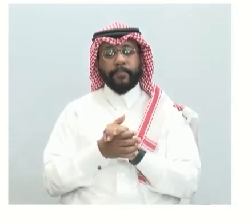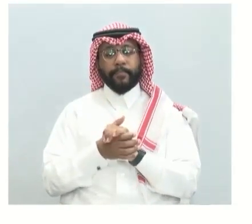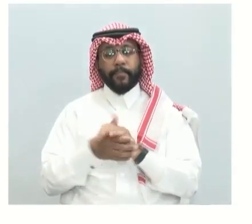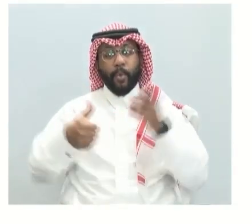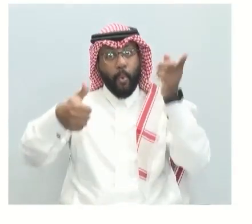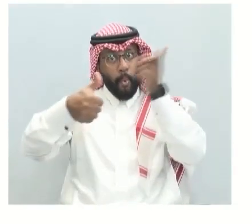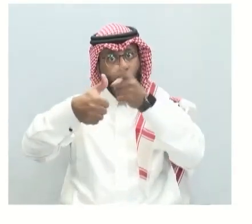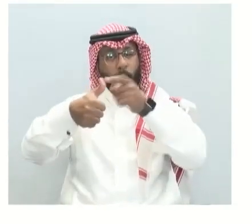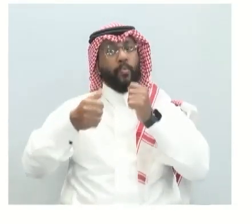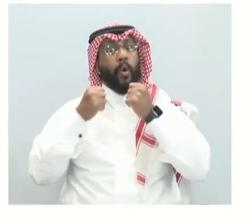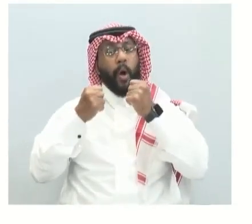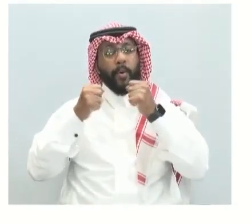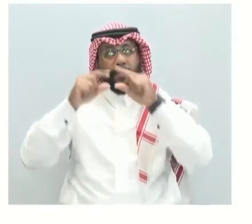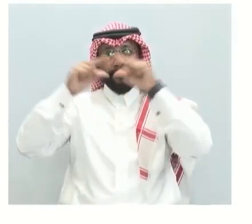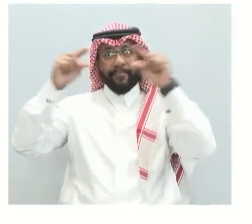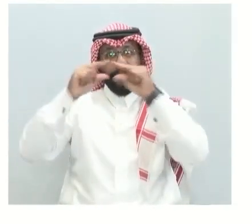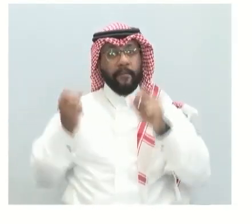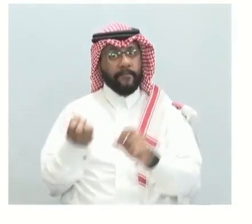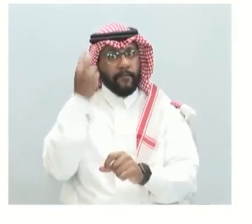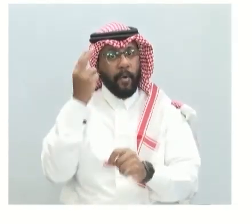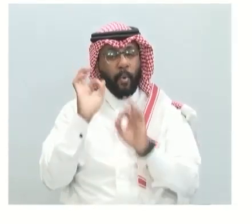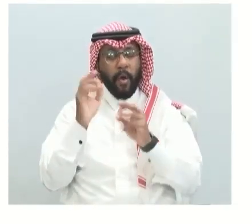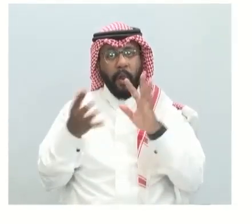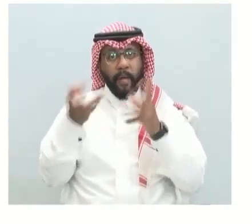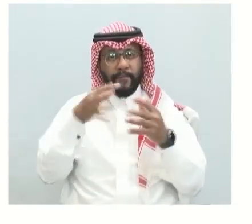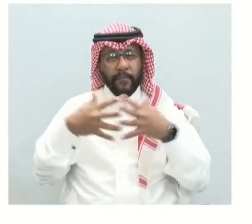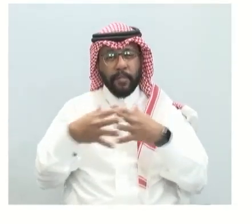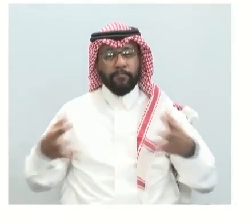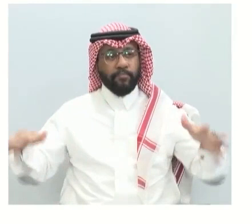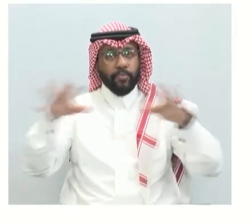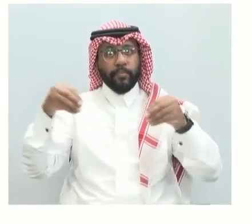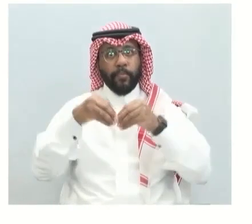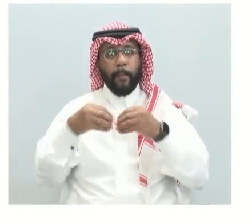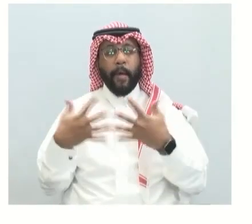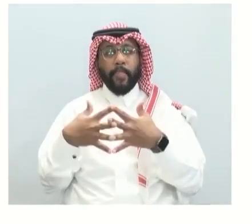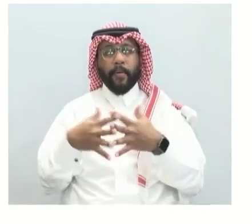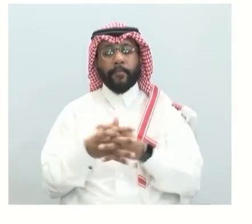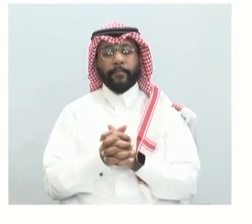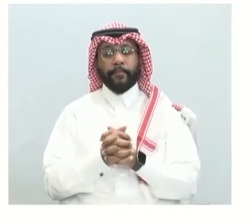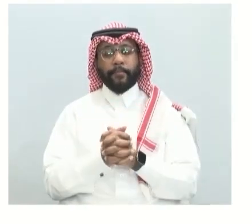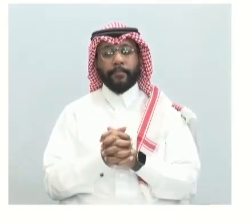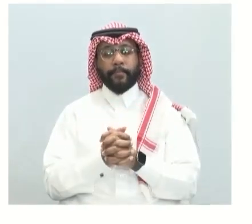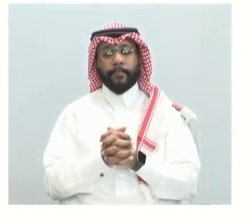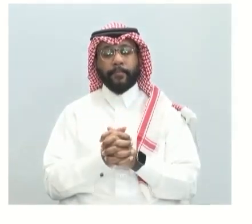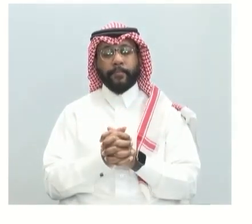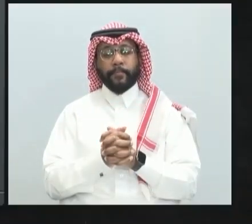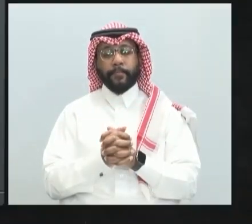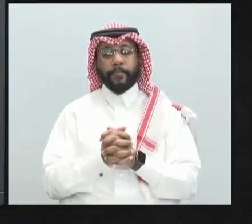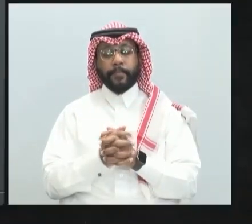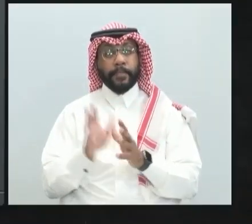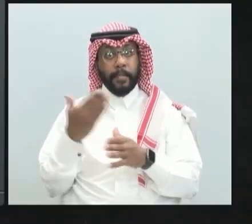احسنتم الاولى هي الاقوى باعتبار انه يوجد بها حروف وارقام ورموز والحروف والارقام